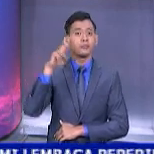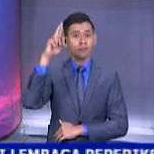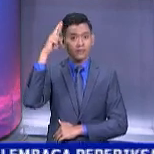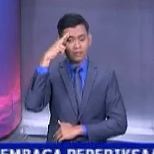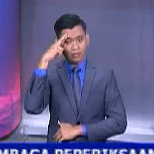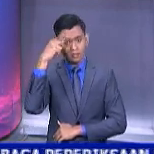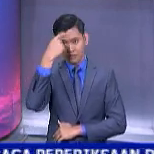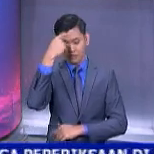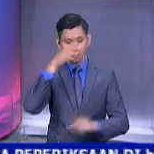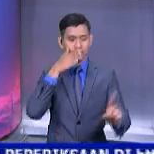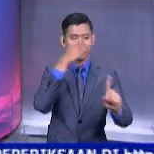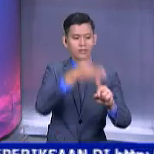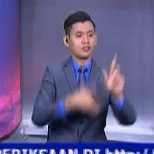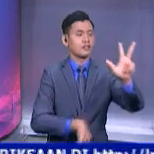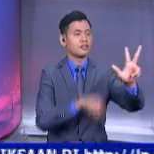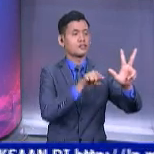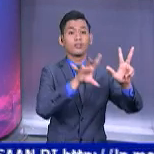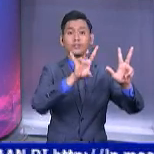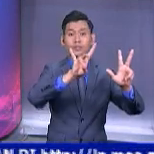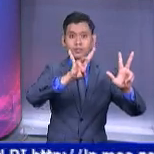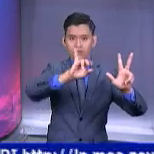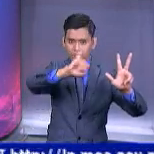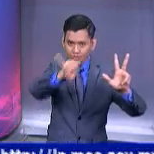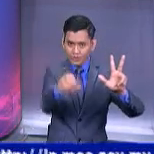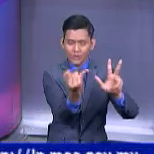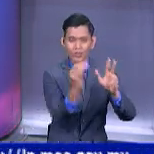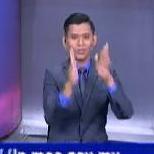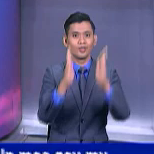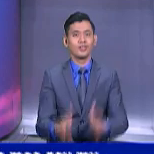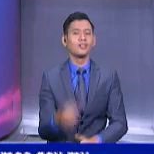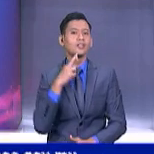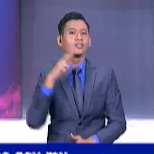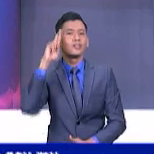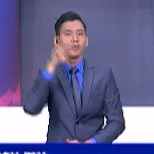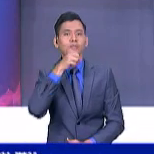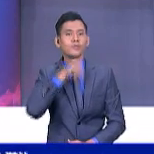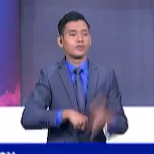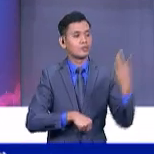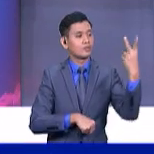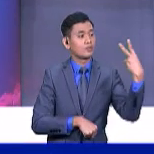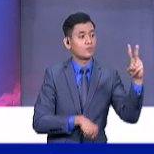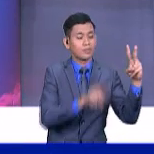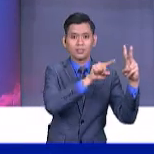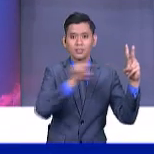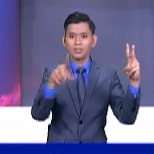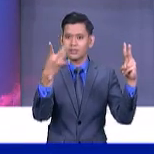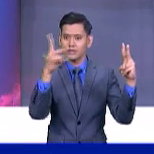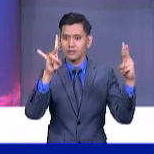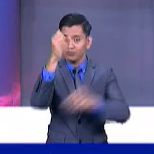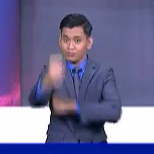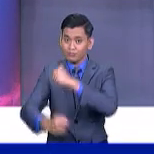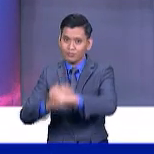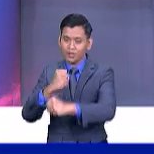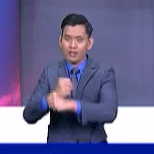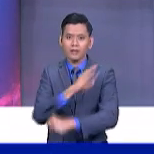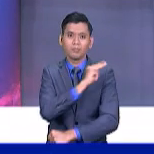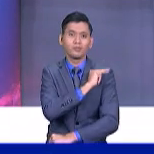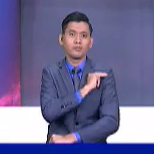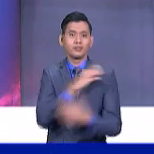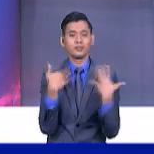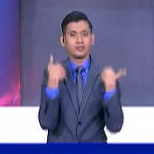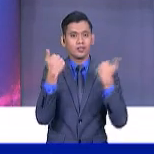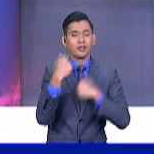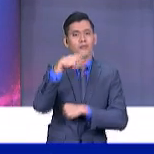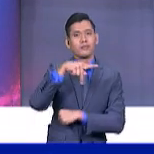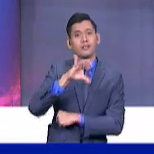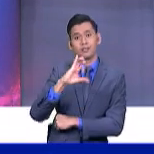menyasarkan 3.2 juta remaja berusia 12 hingga 17 tahun. Menteri Kesihatan Khairi Jamaluddin berkata